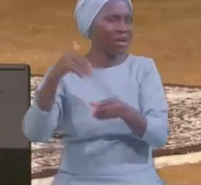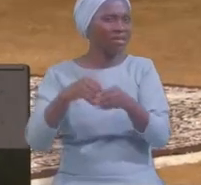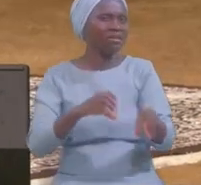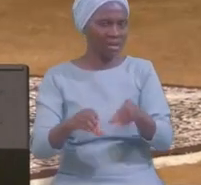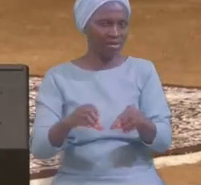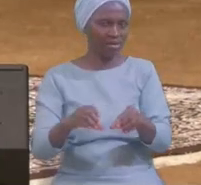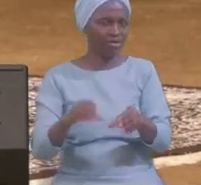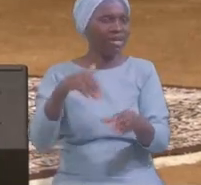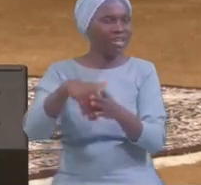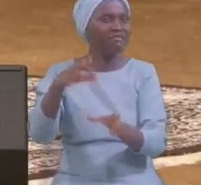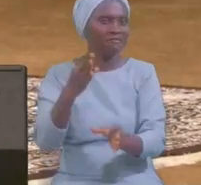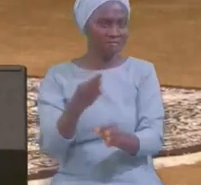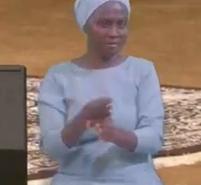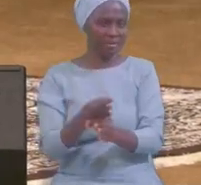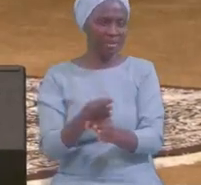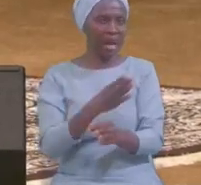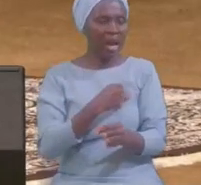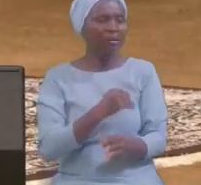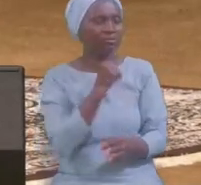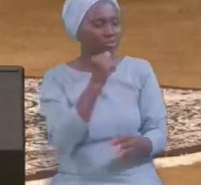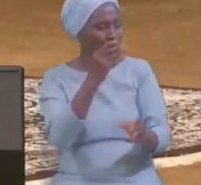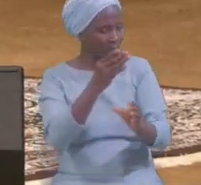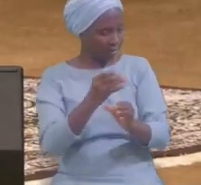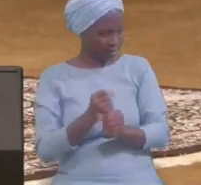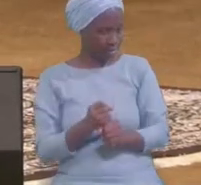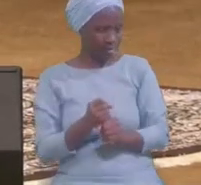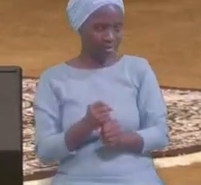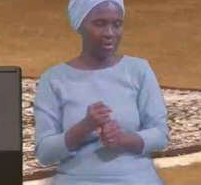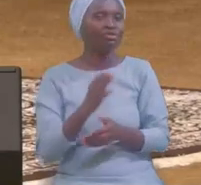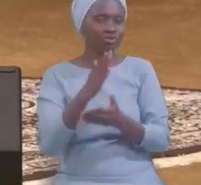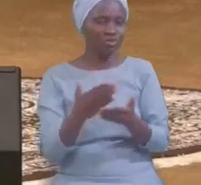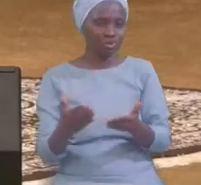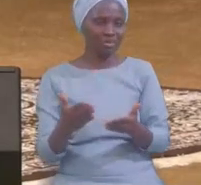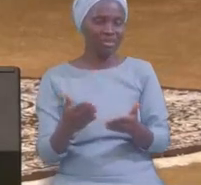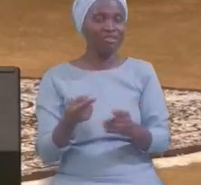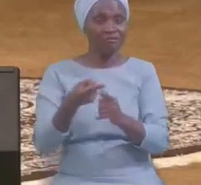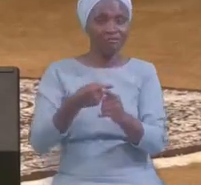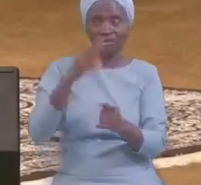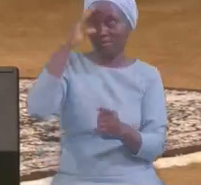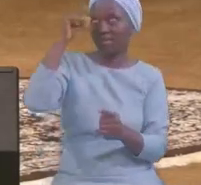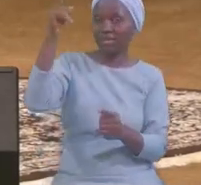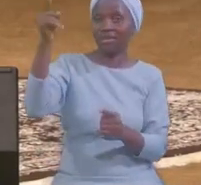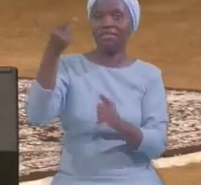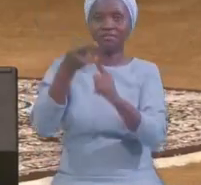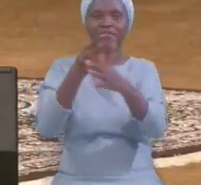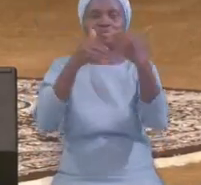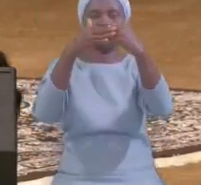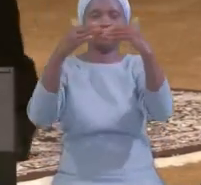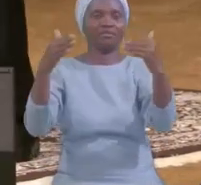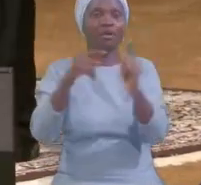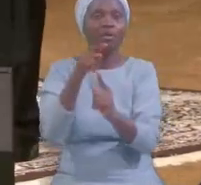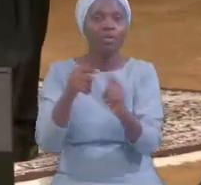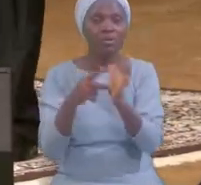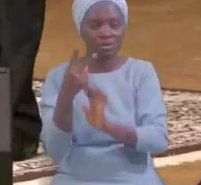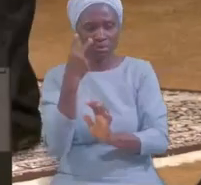en action de foi, et ne pas avoir quelque chose de lui depuis le ciel. Et Jésus, voyant